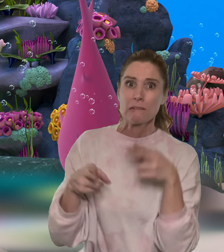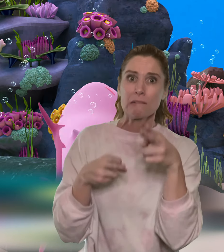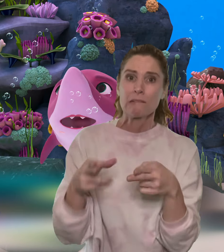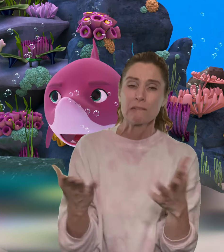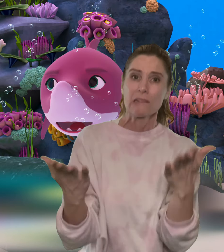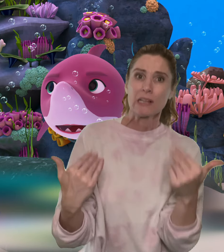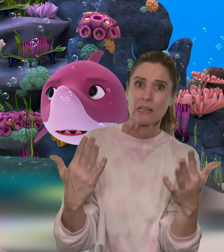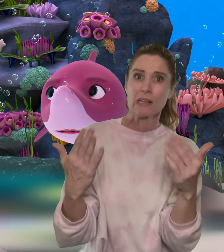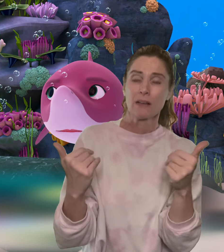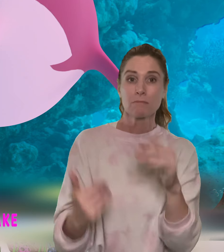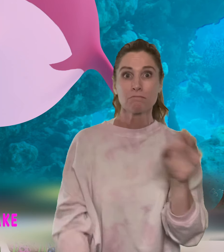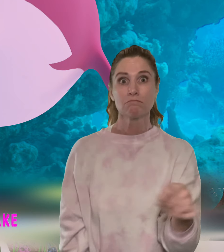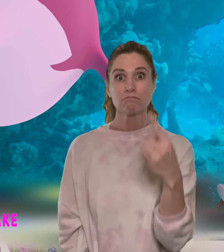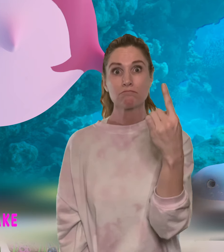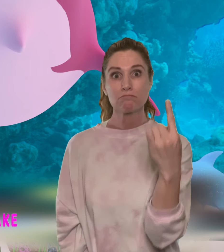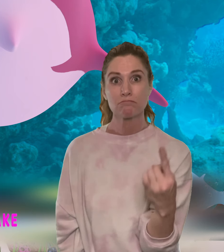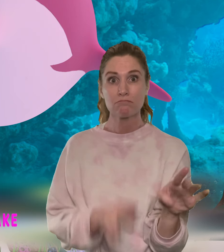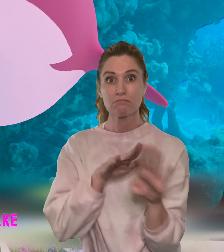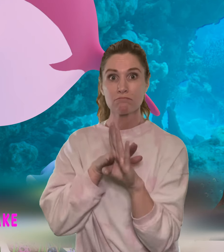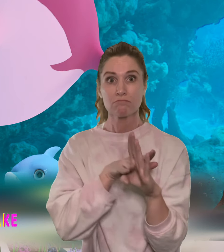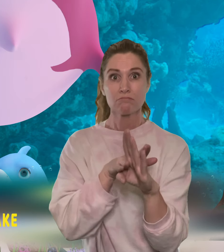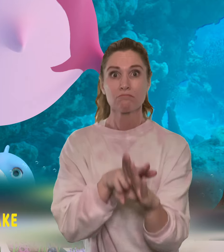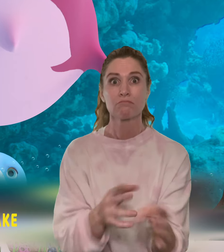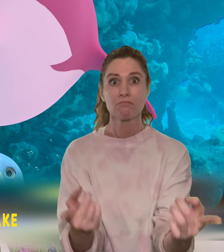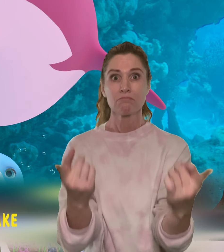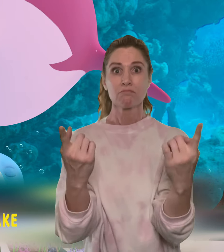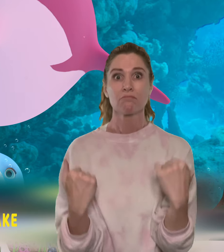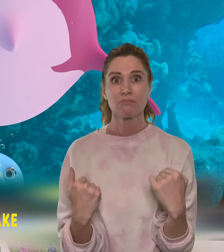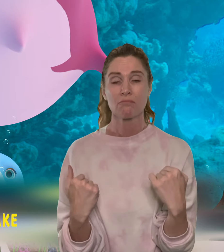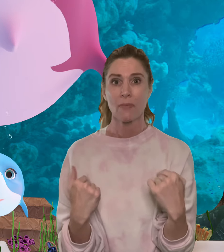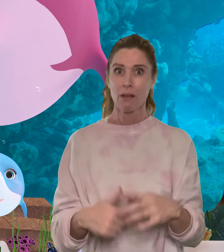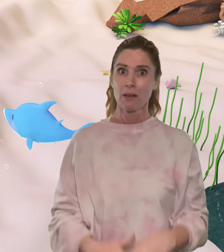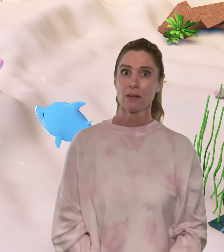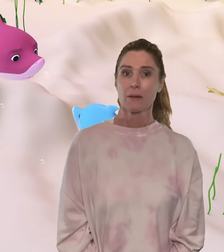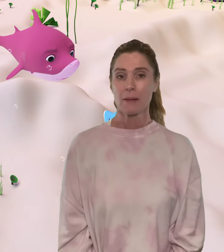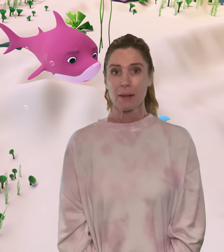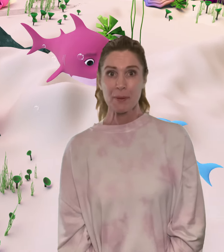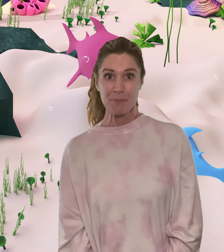だ戻ってこいでも戻ってきたのは一